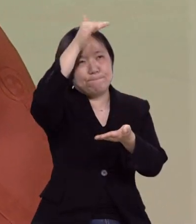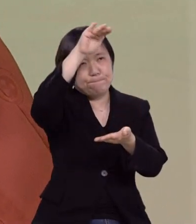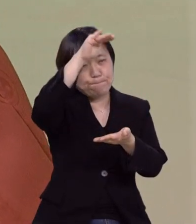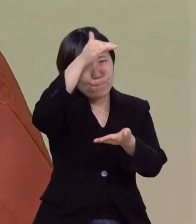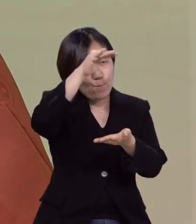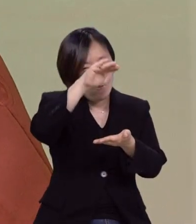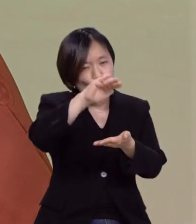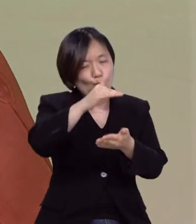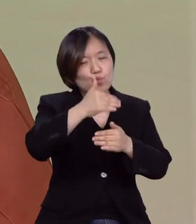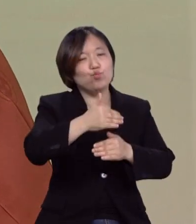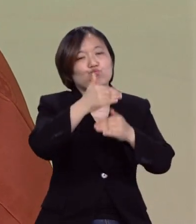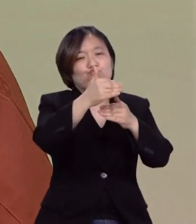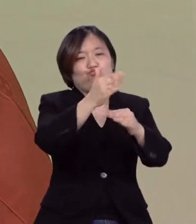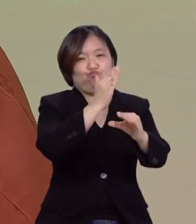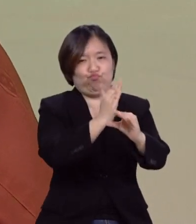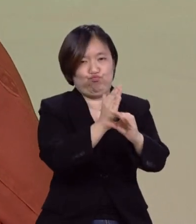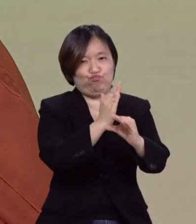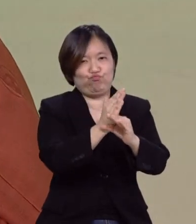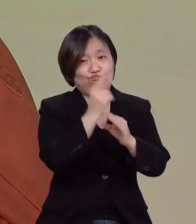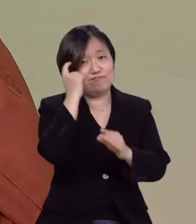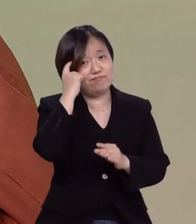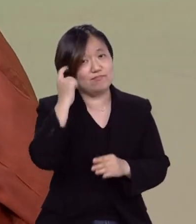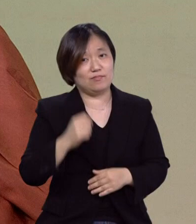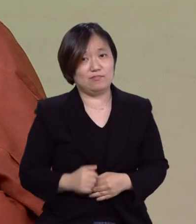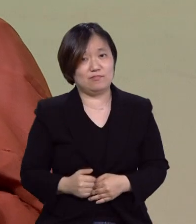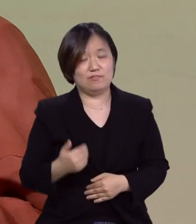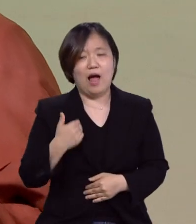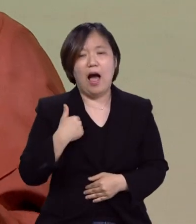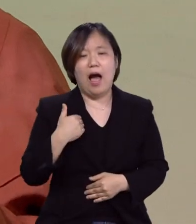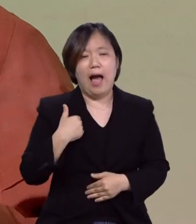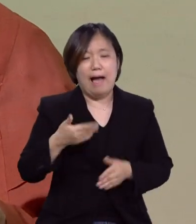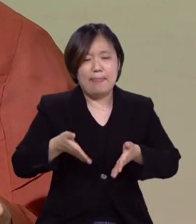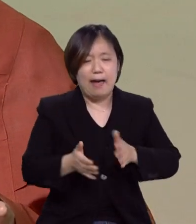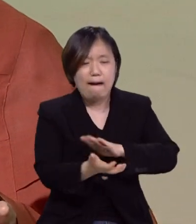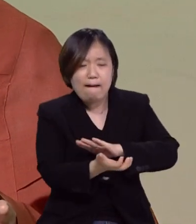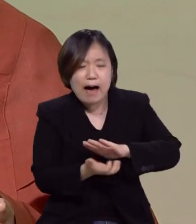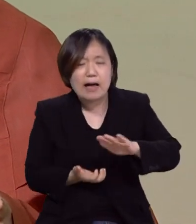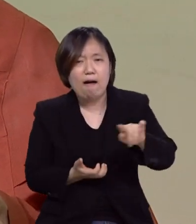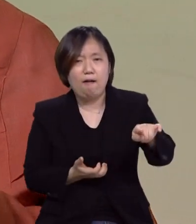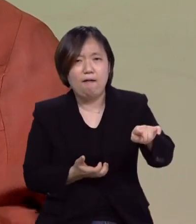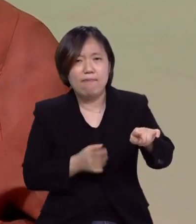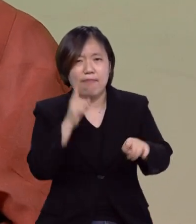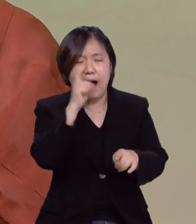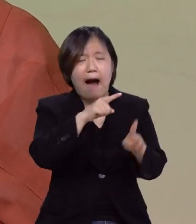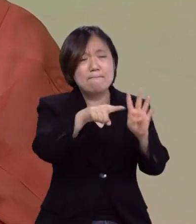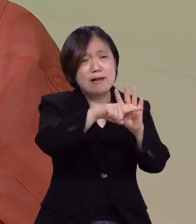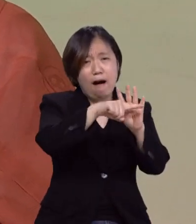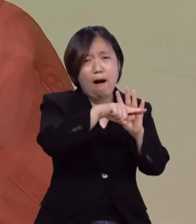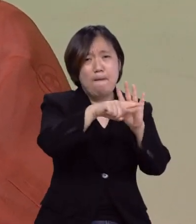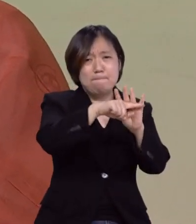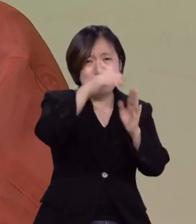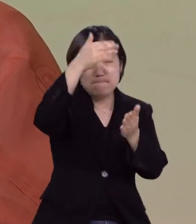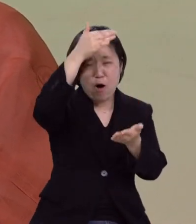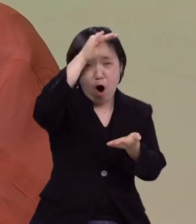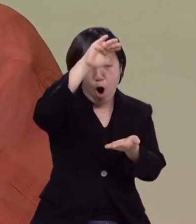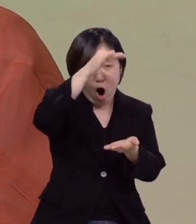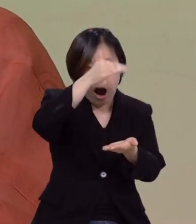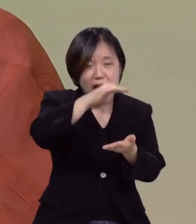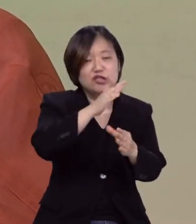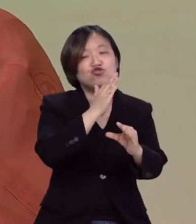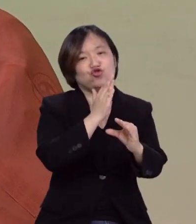하나의 과정이구나 내가 지은 숙제와 빚을 갖고 있는 과정이구나라는 마음으로 그저